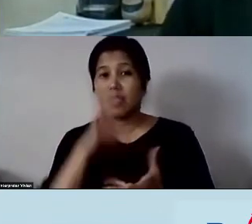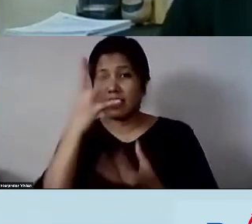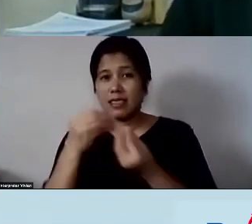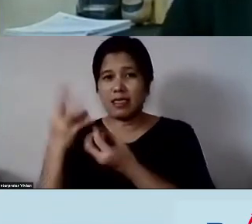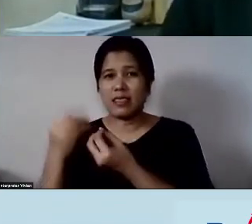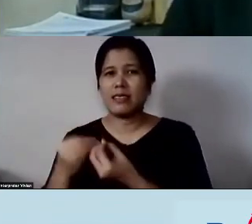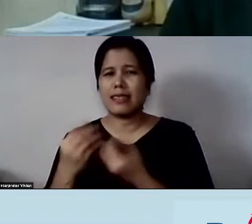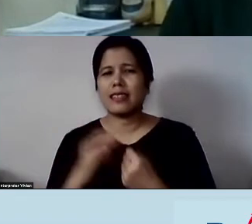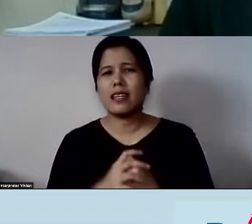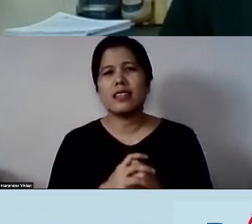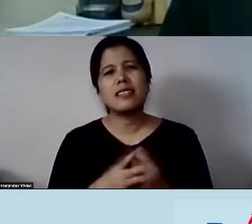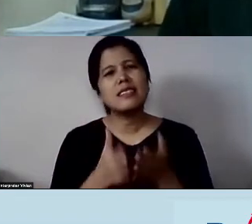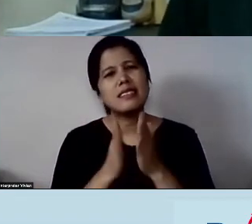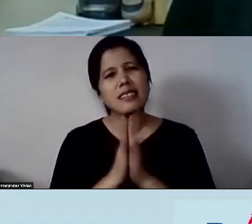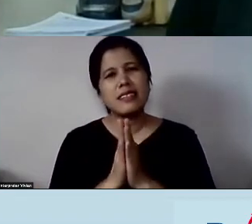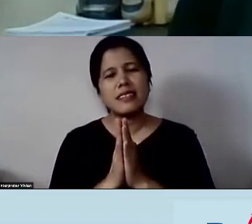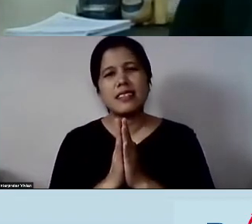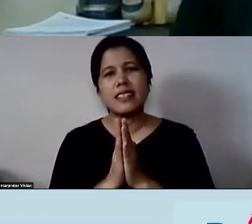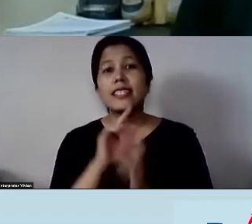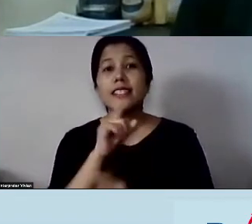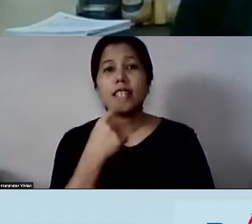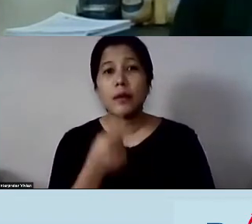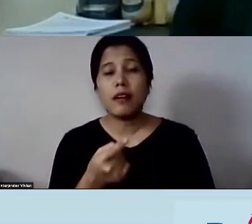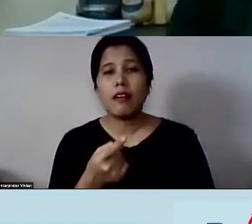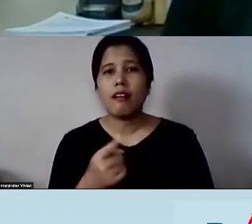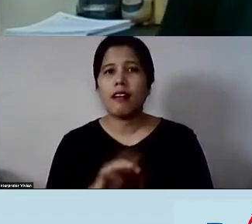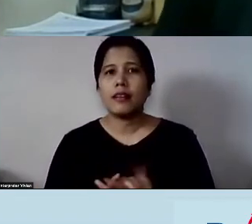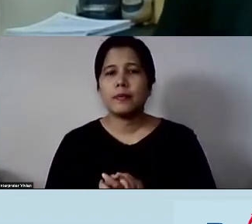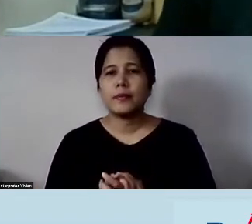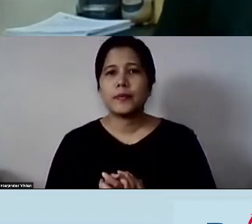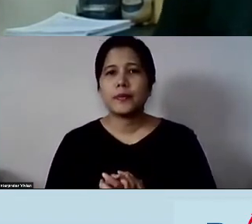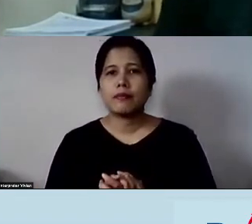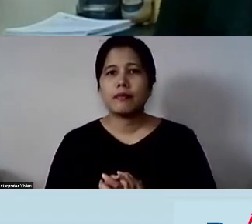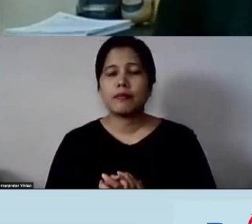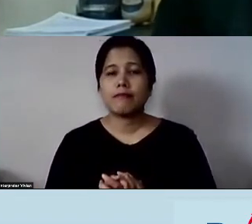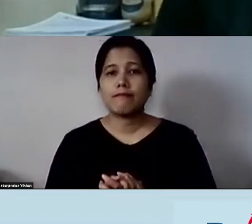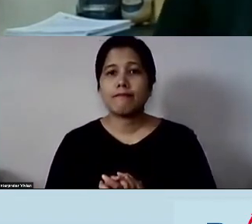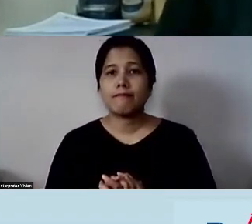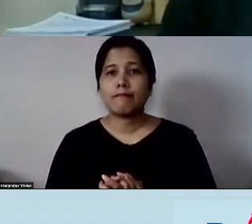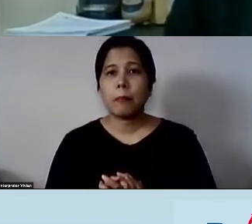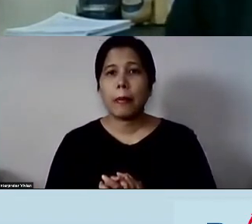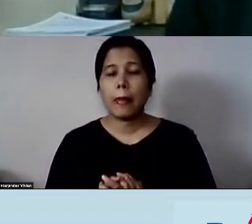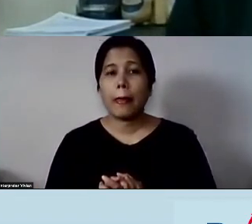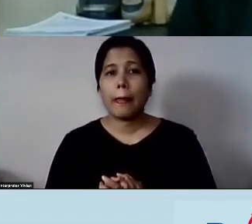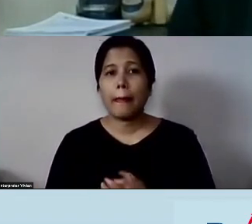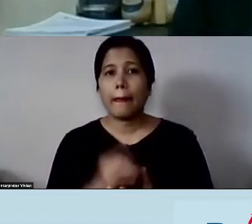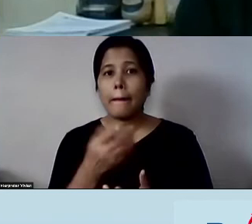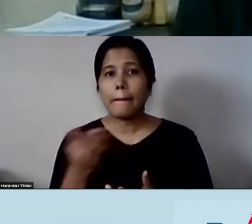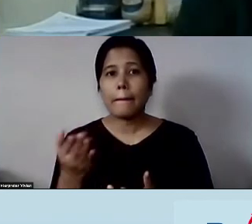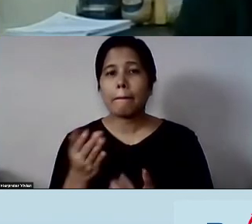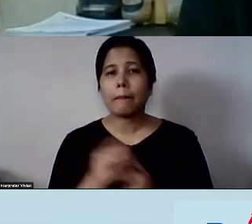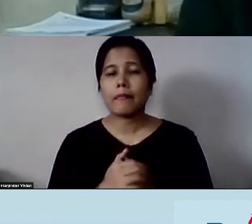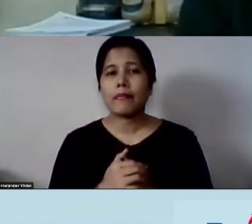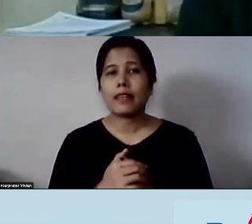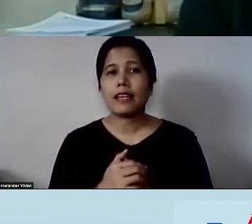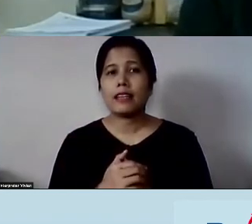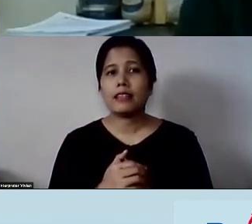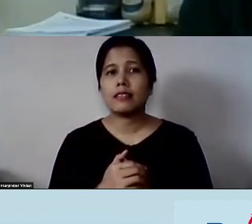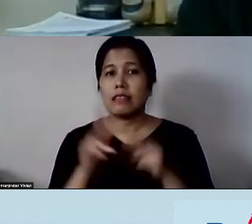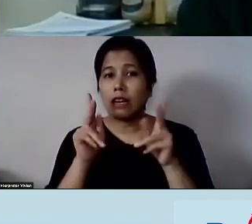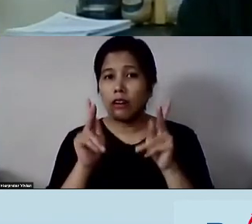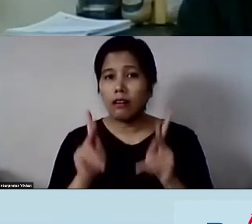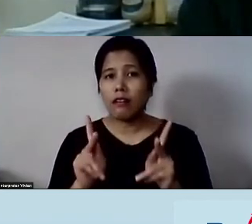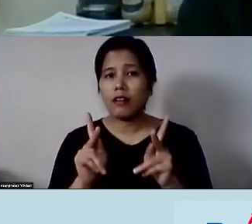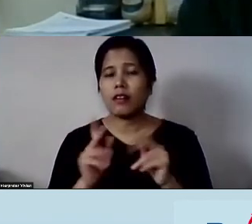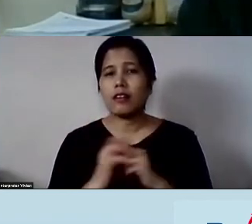doon, sabi ko, ano bang binibilang ninyo? Sabi tao.